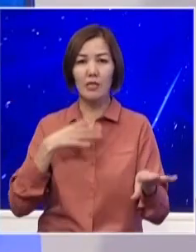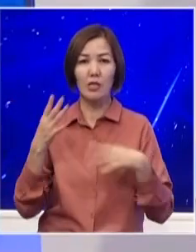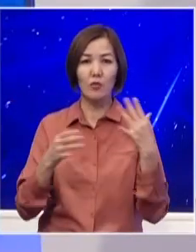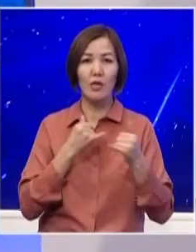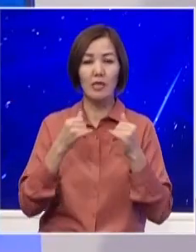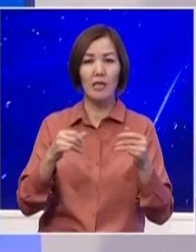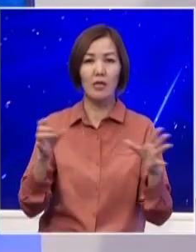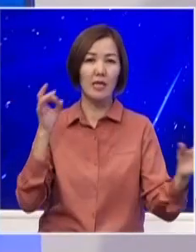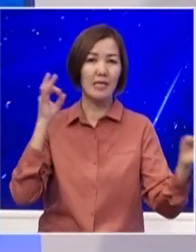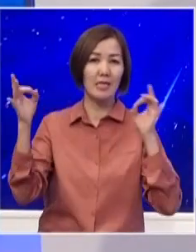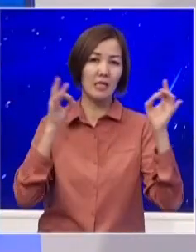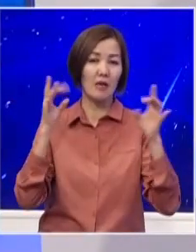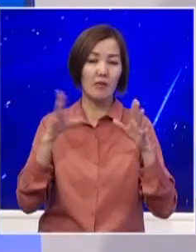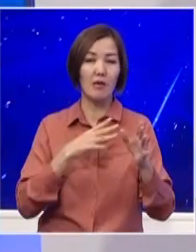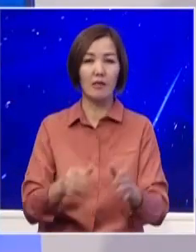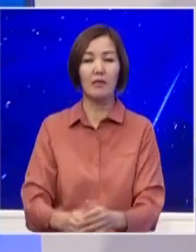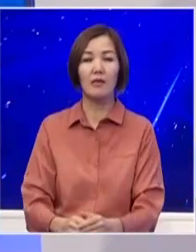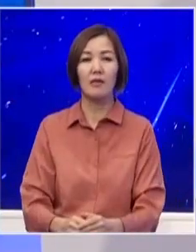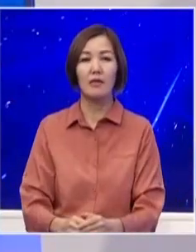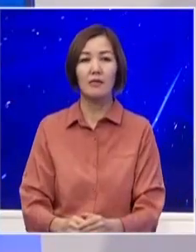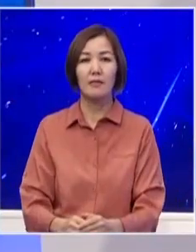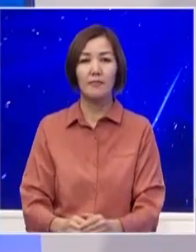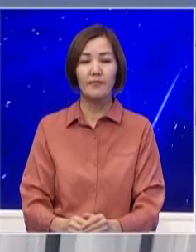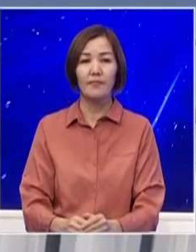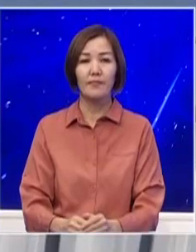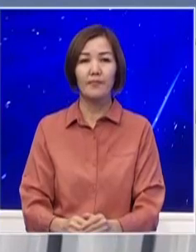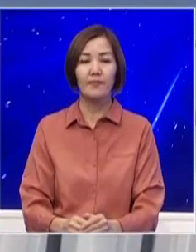арналған ескерту дабылы қағылды.